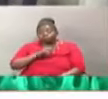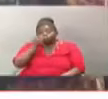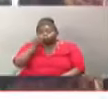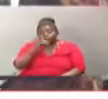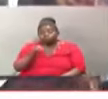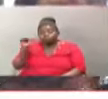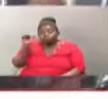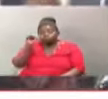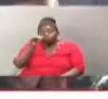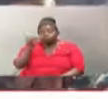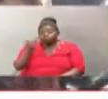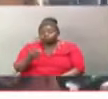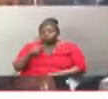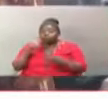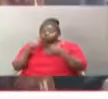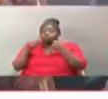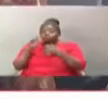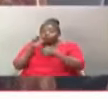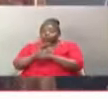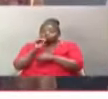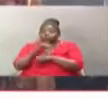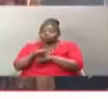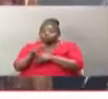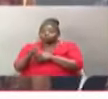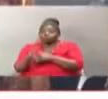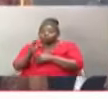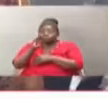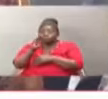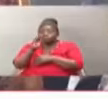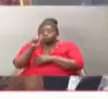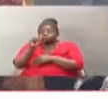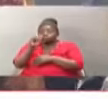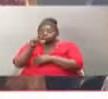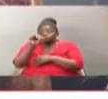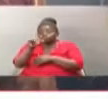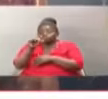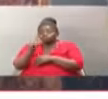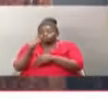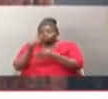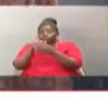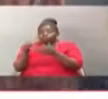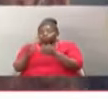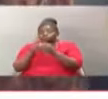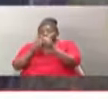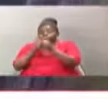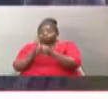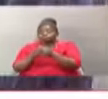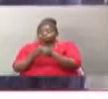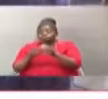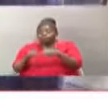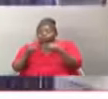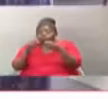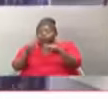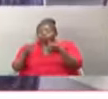waggulu. Omusumba w'ekkanisa eno Reverend Canon Alfred Bolia ng'ayambibwako abakulembeze be bagabye ebintu bino.